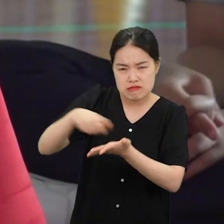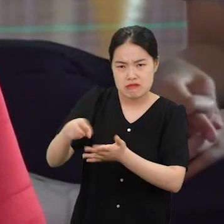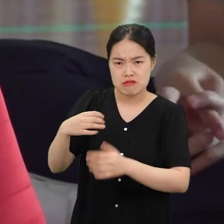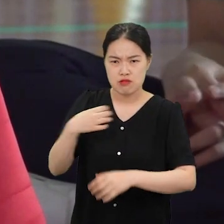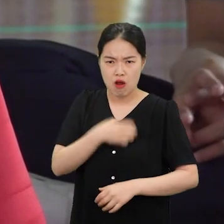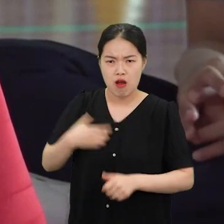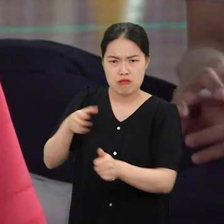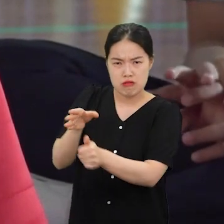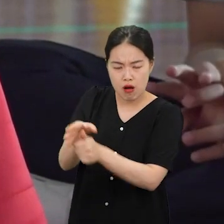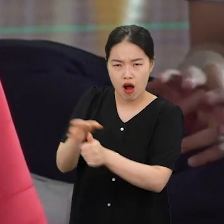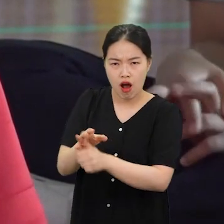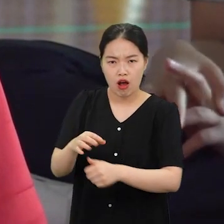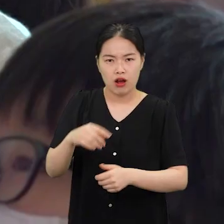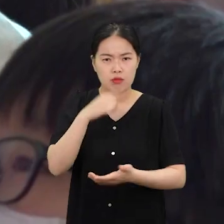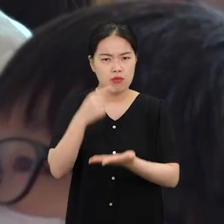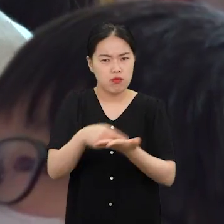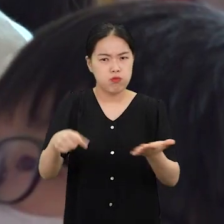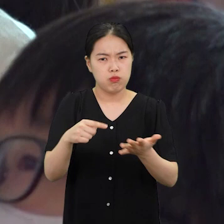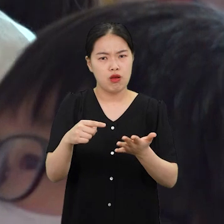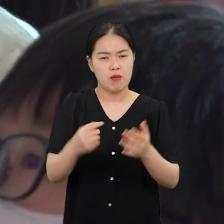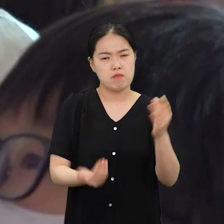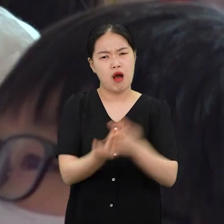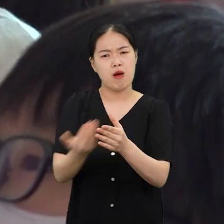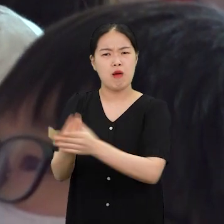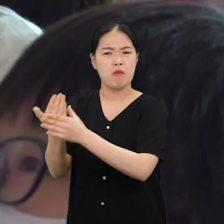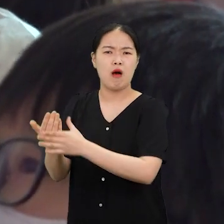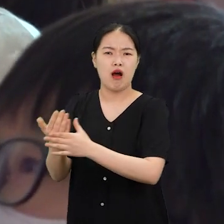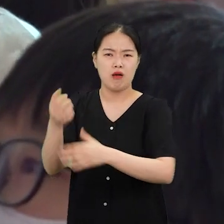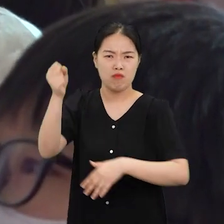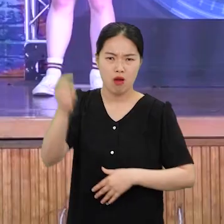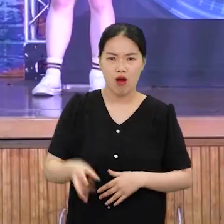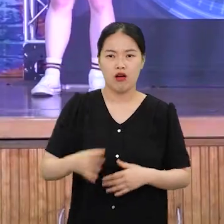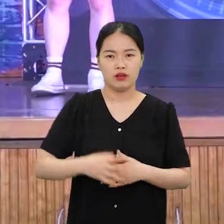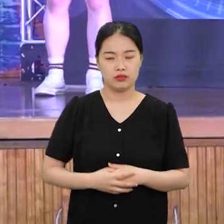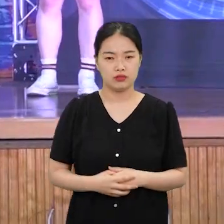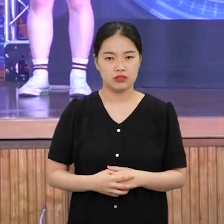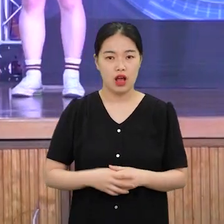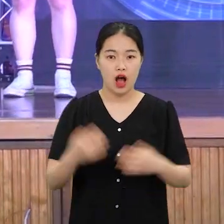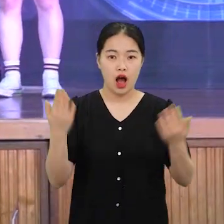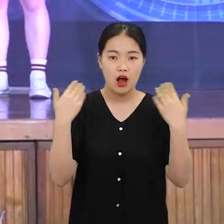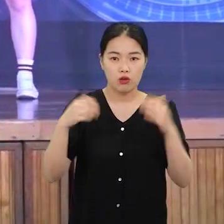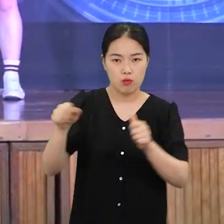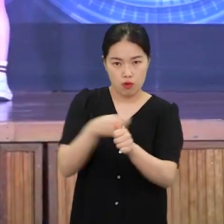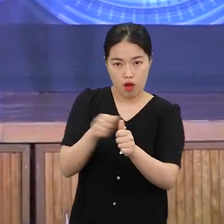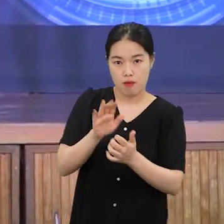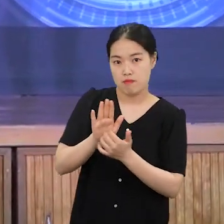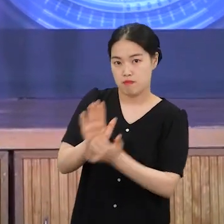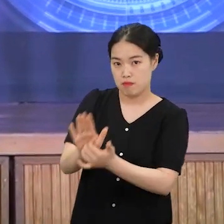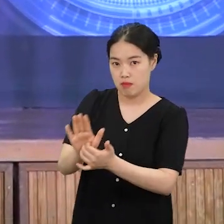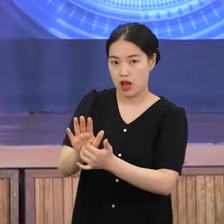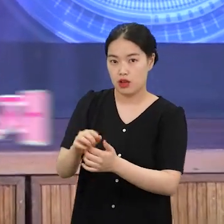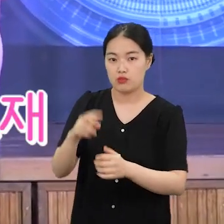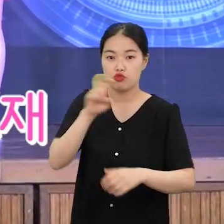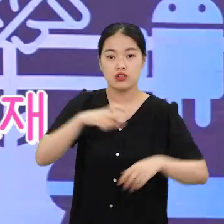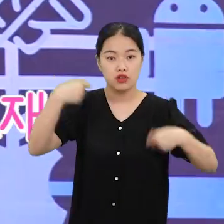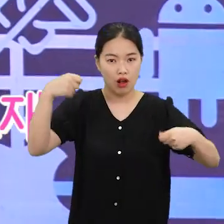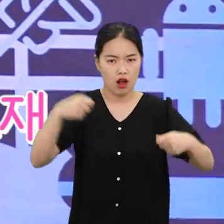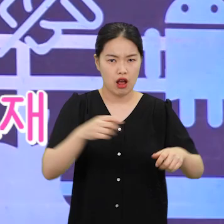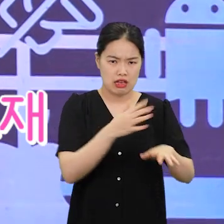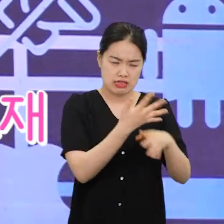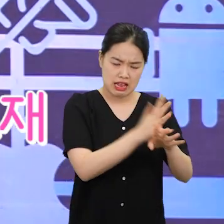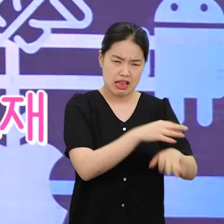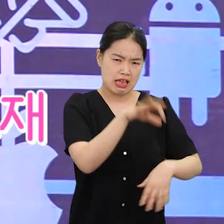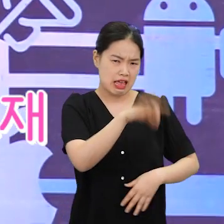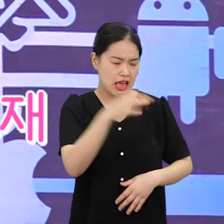깊은 상처를 남기는 일이 늘어나고 있다고 하죠. 이번 학교폭력 예방 뮤지컬은 장난이라는 이유로